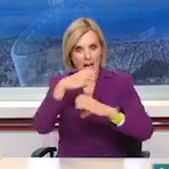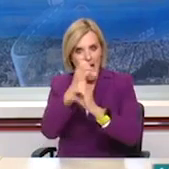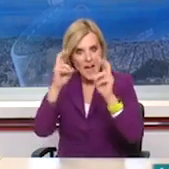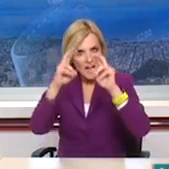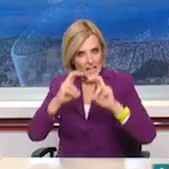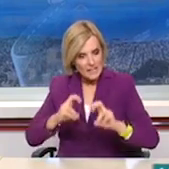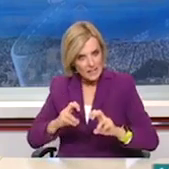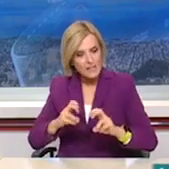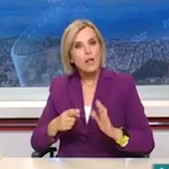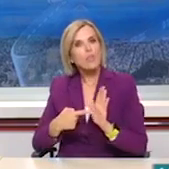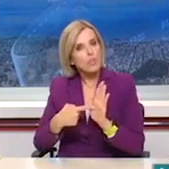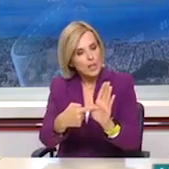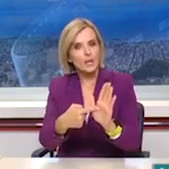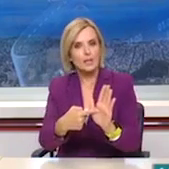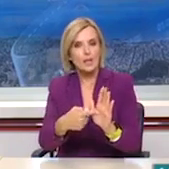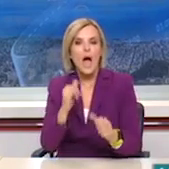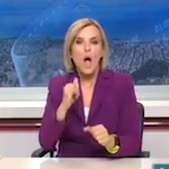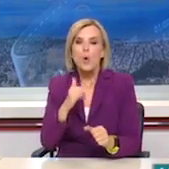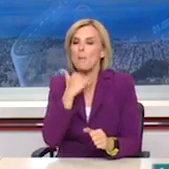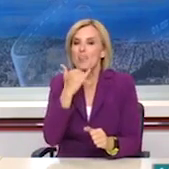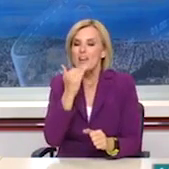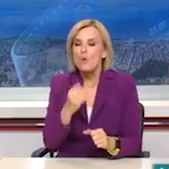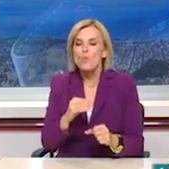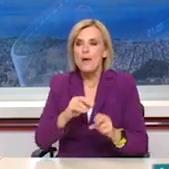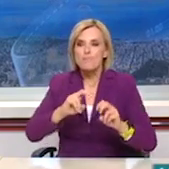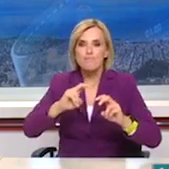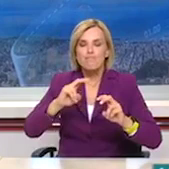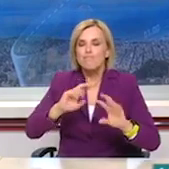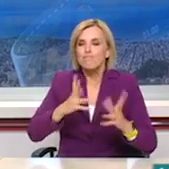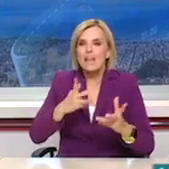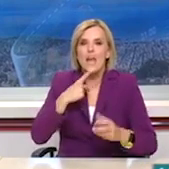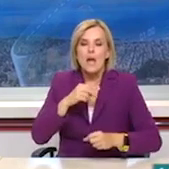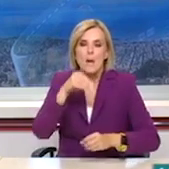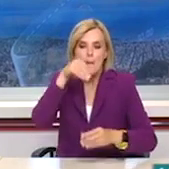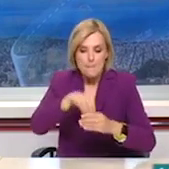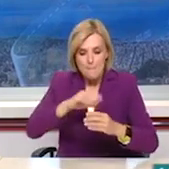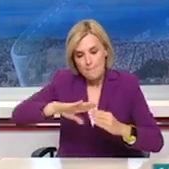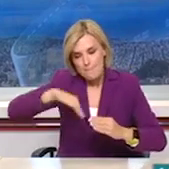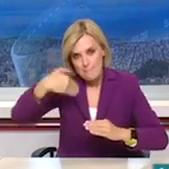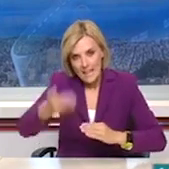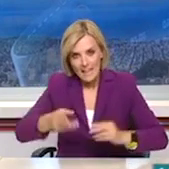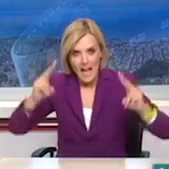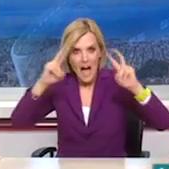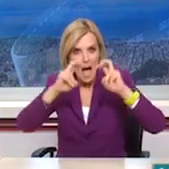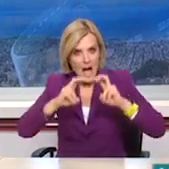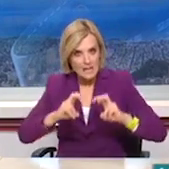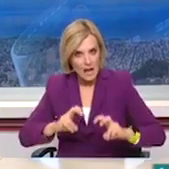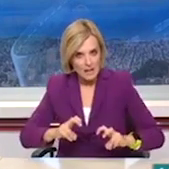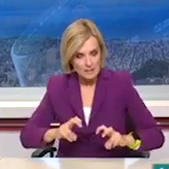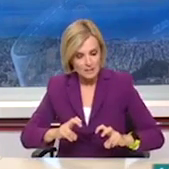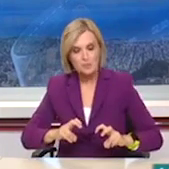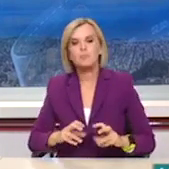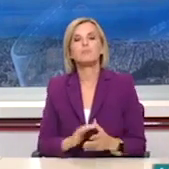έτσι. Δεν έχουμε ακόμα τυχιοποιημένα κλινικά δεδομένα. Βγαίνει λοιπόν αυτή η μετα-ανάλυση που αναλύει μεγάλη πληροφορία